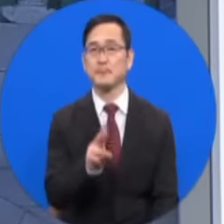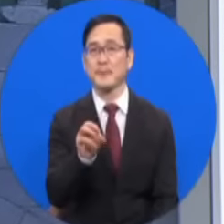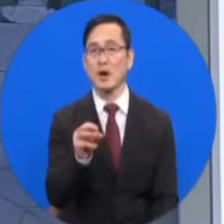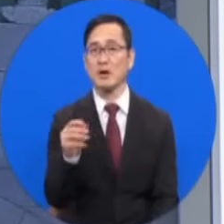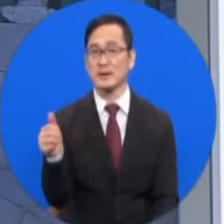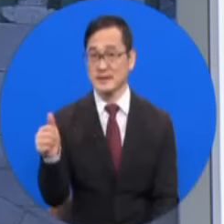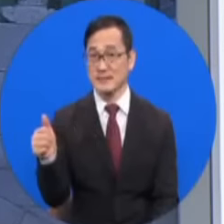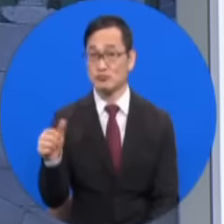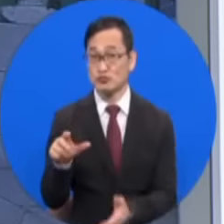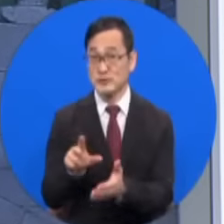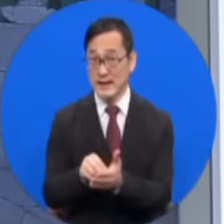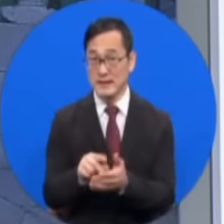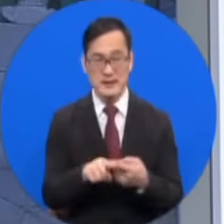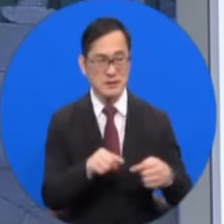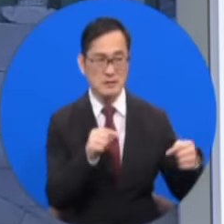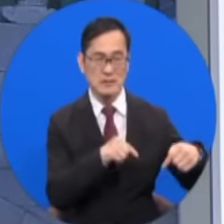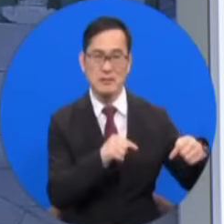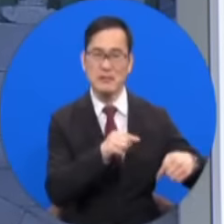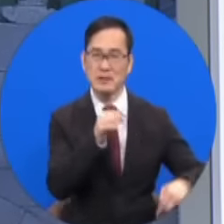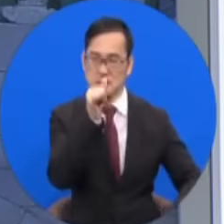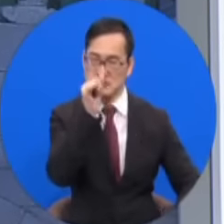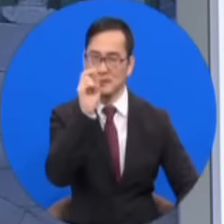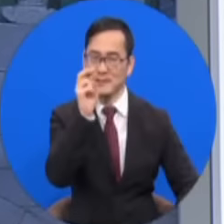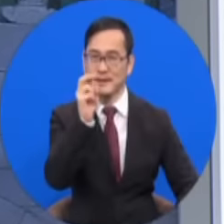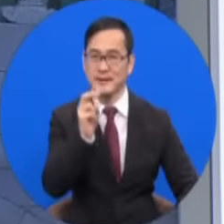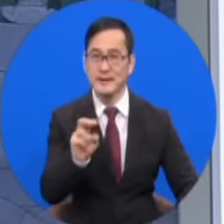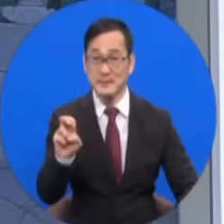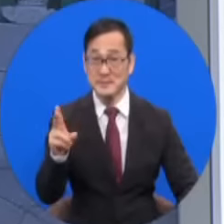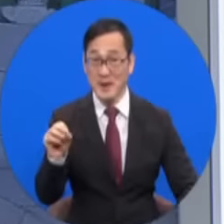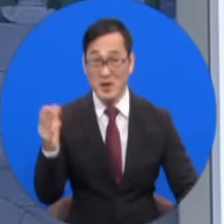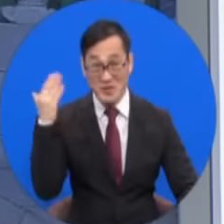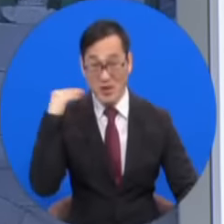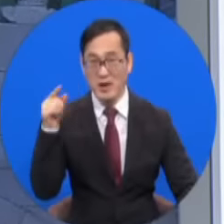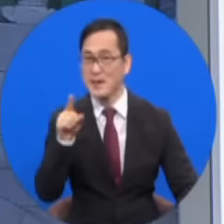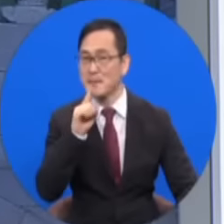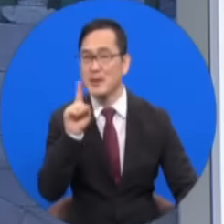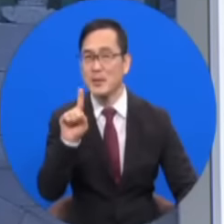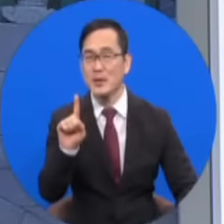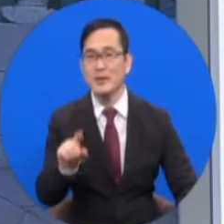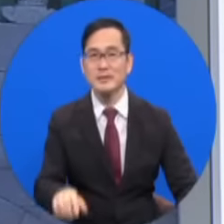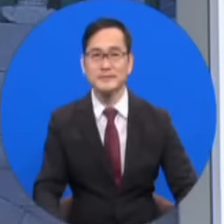오늘 면담에서 나올지 모르겠습니다 명태 씨가 최근에 이런 주장까지